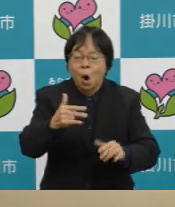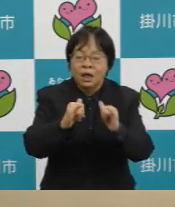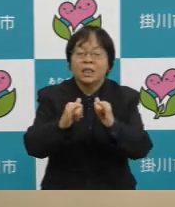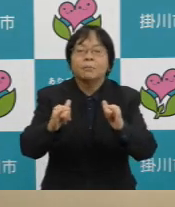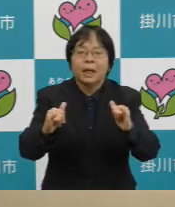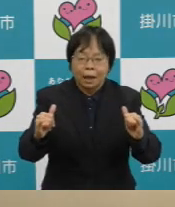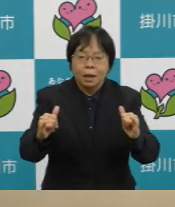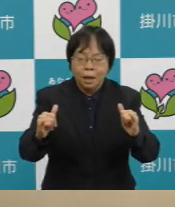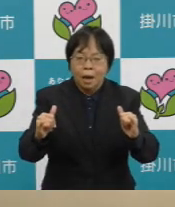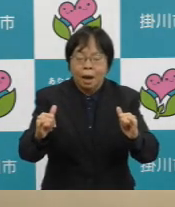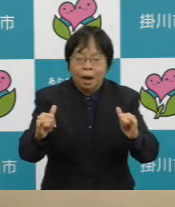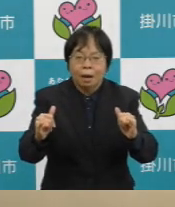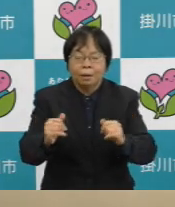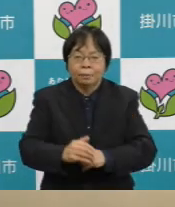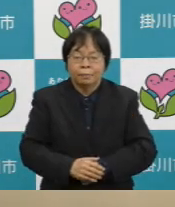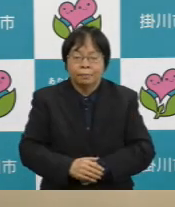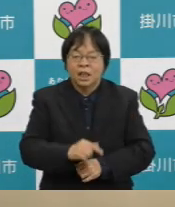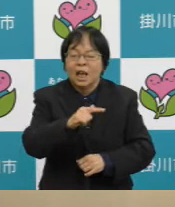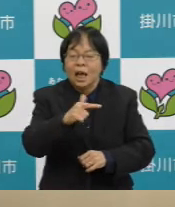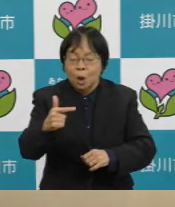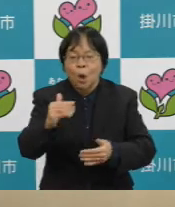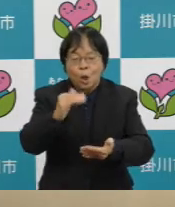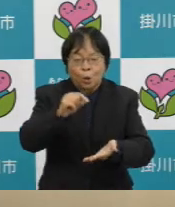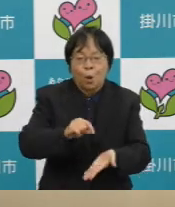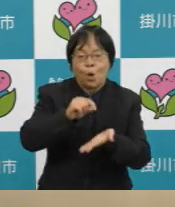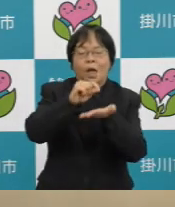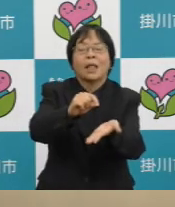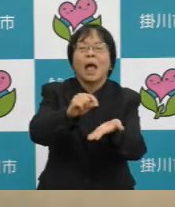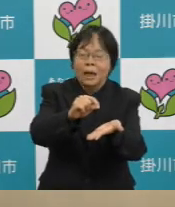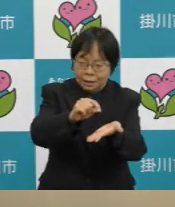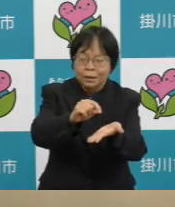いろんなことを提案し、ある意味では